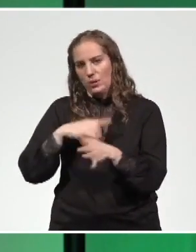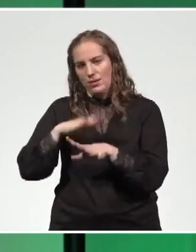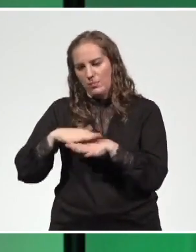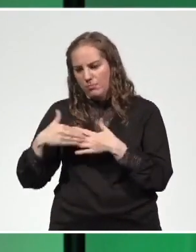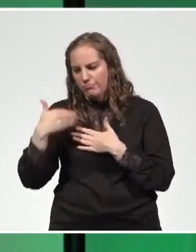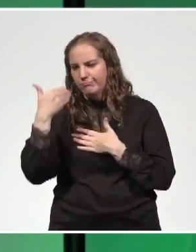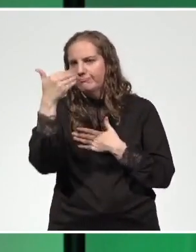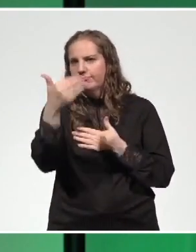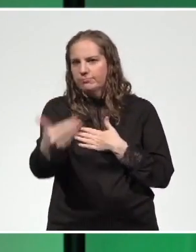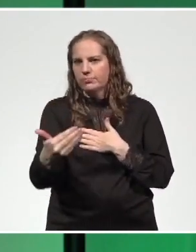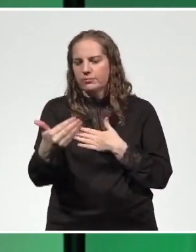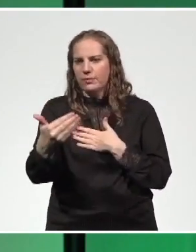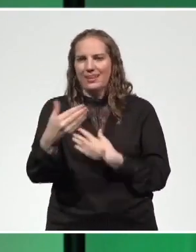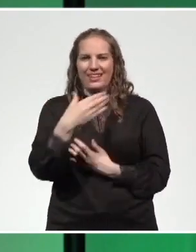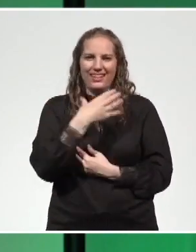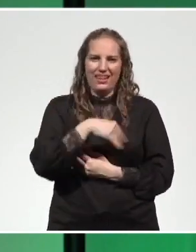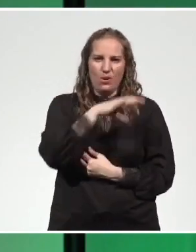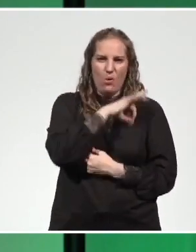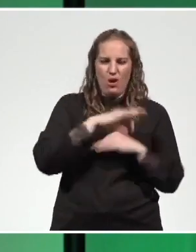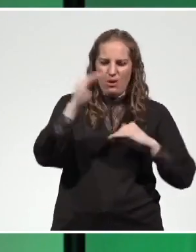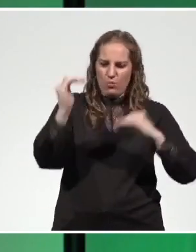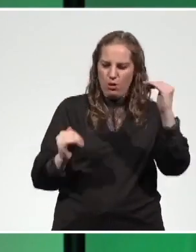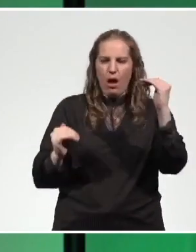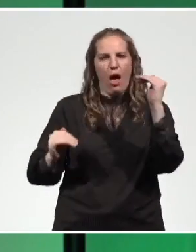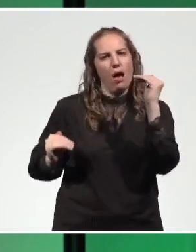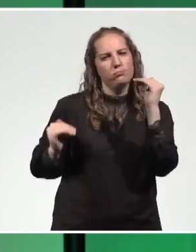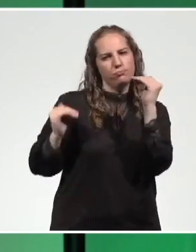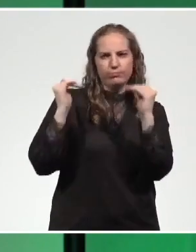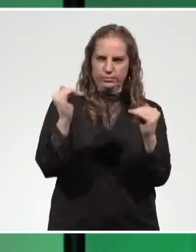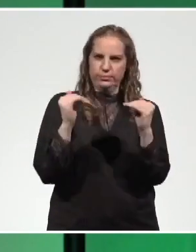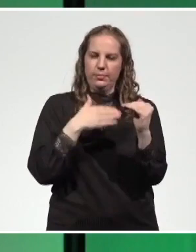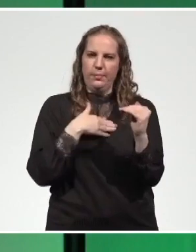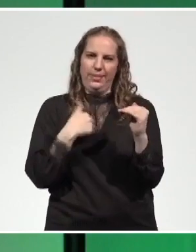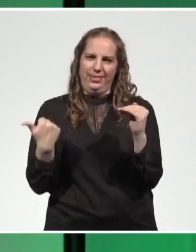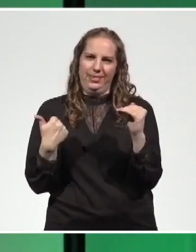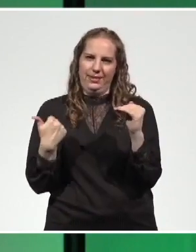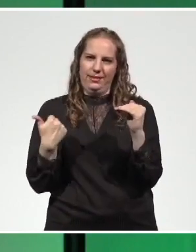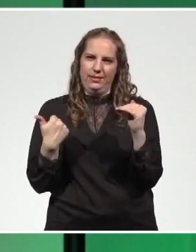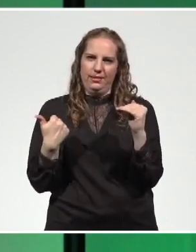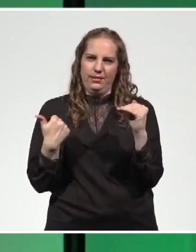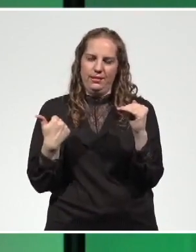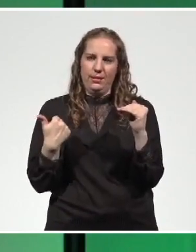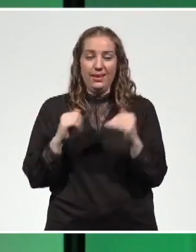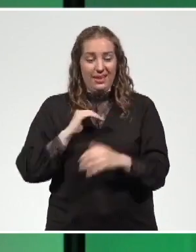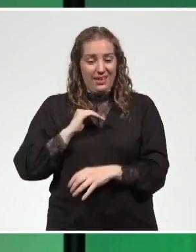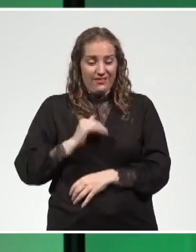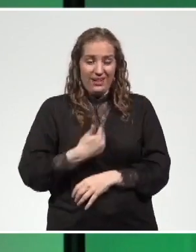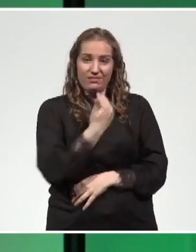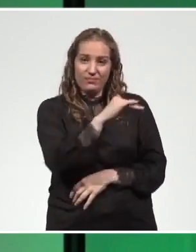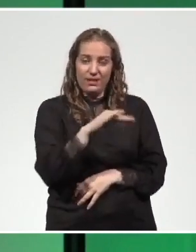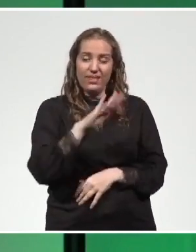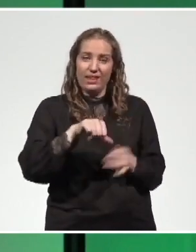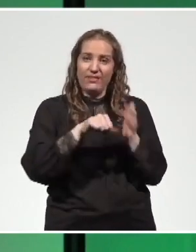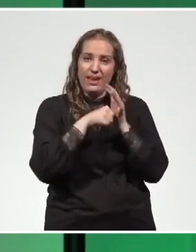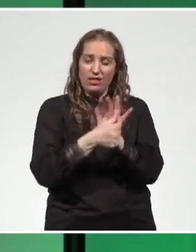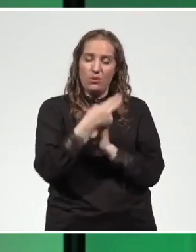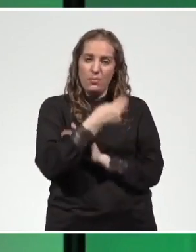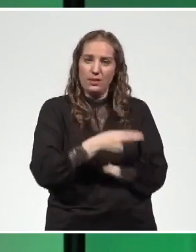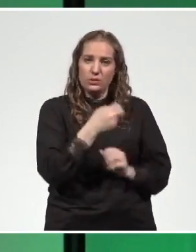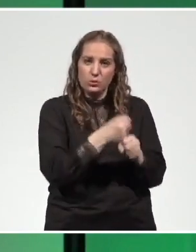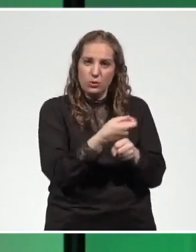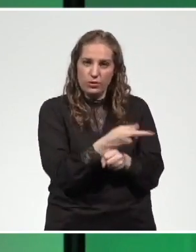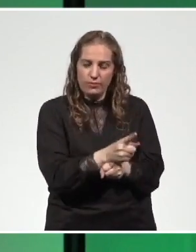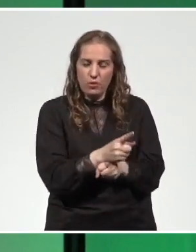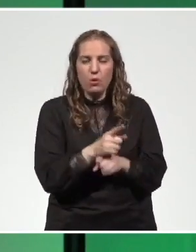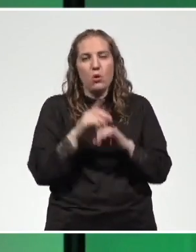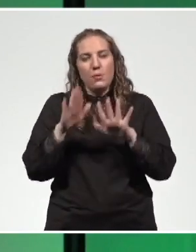að útrýma launamun kynjana. Það þarf að endurmeta störf kvennastétta og tryggja að Ísland standi við